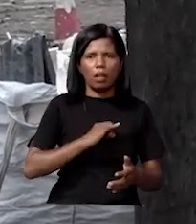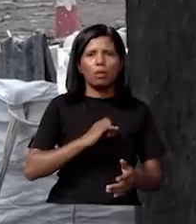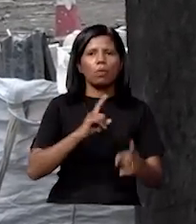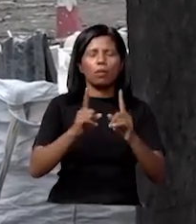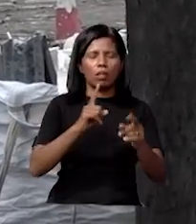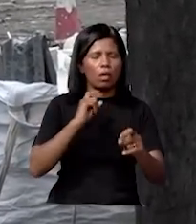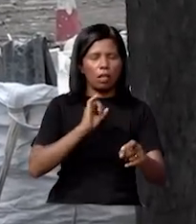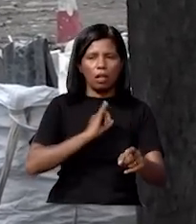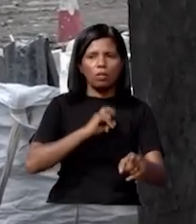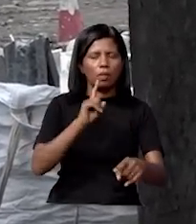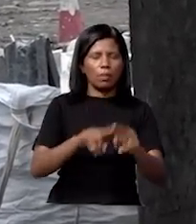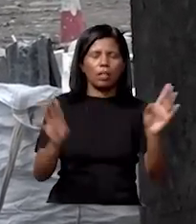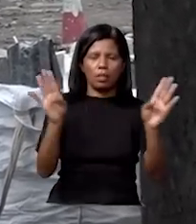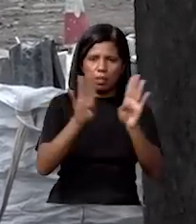taka